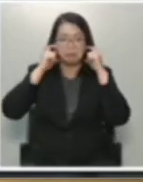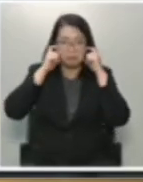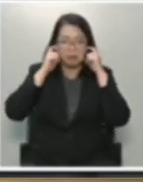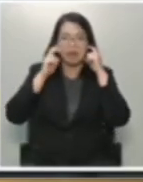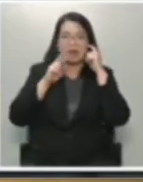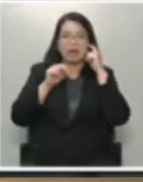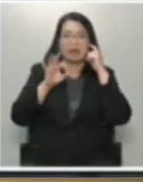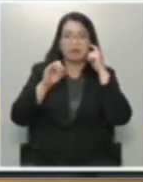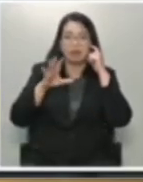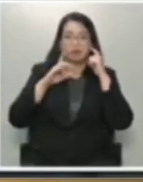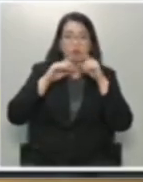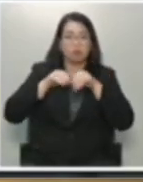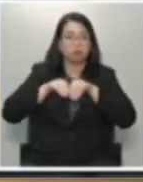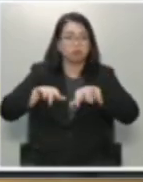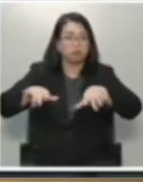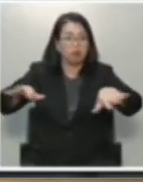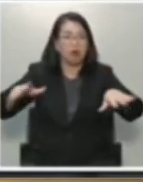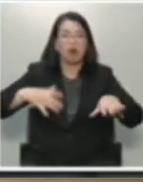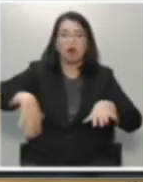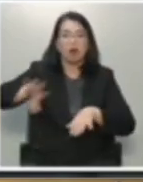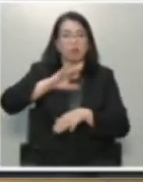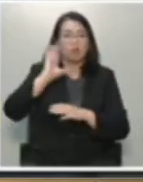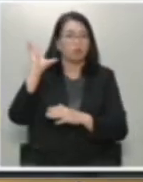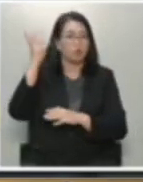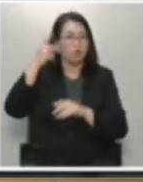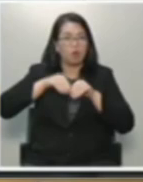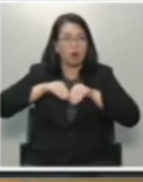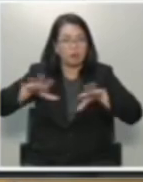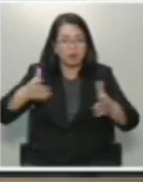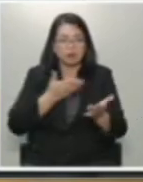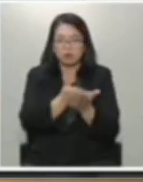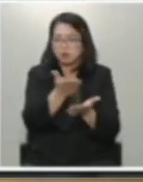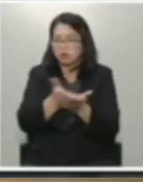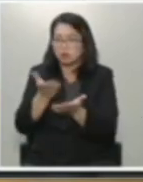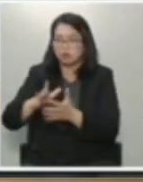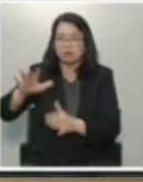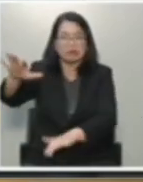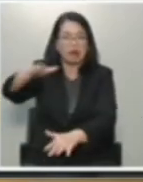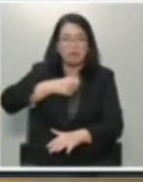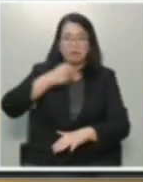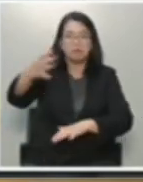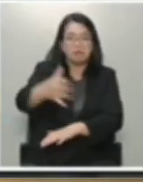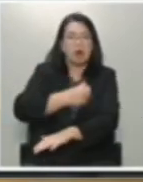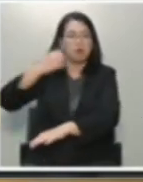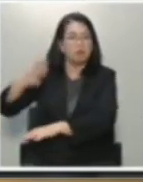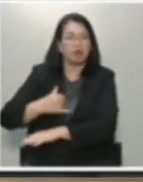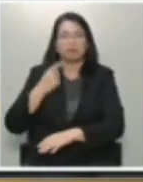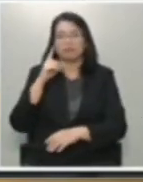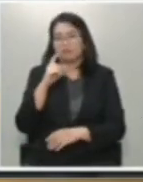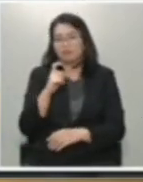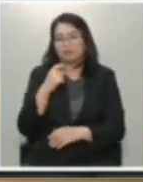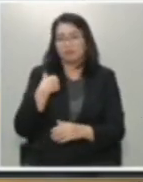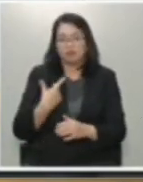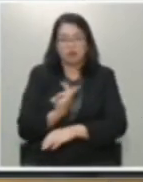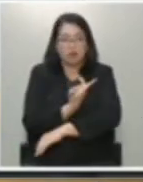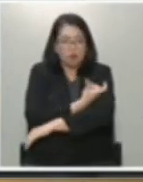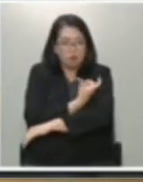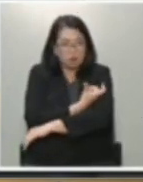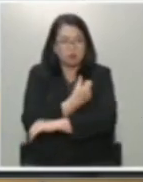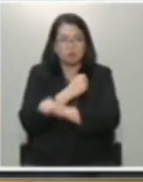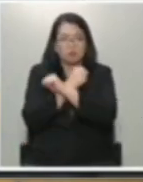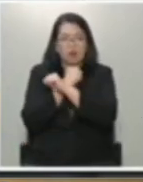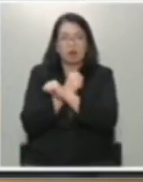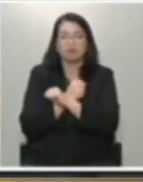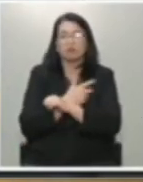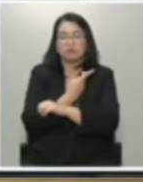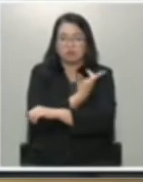างทีพอมันระบาดแล้วเนี่ยทั่วโลกระบาดหมดนะครับจะไปซื้อประเทศไหนก็มาก็ไม่ได้นะครับเรื่องวัคซีนนี้นะครับถ้าเราไม่ผลิต